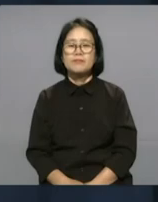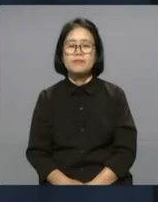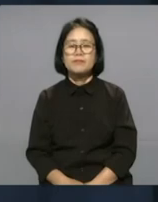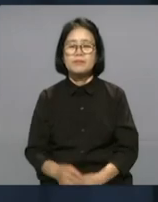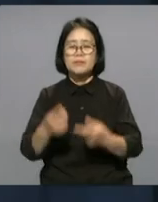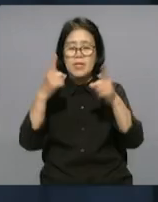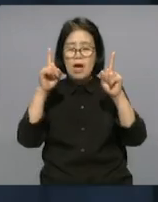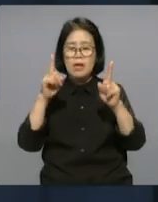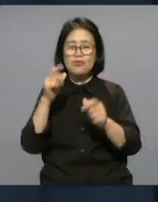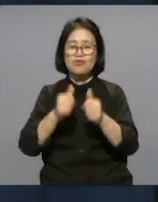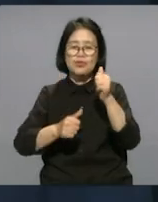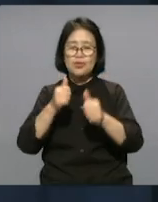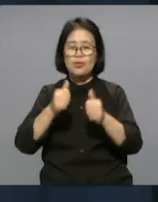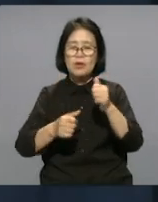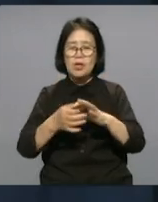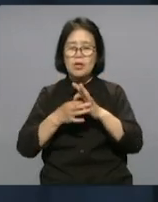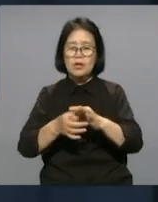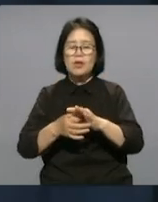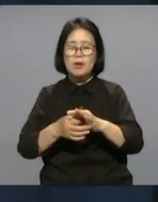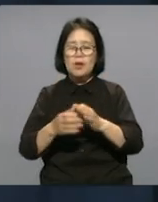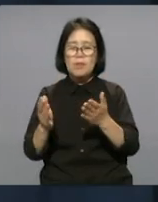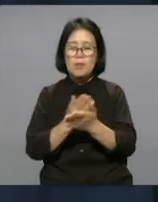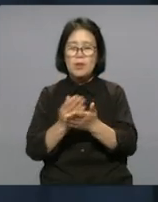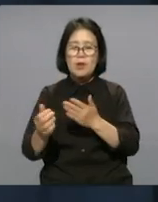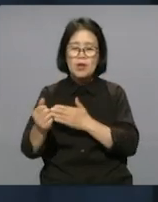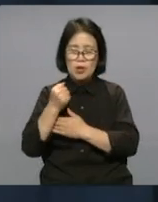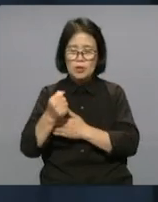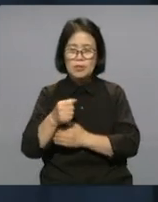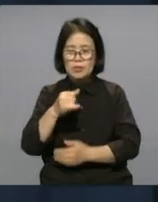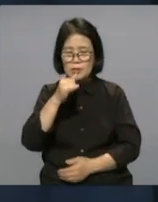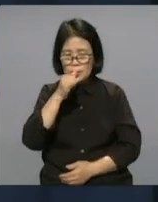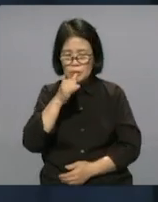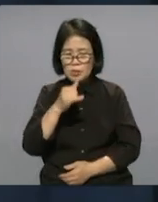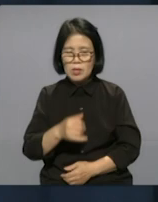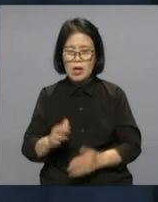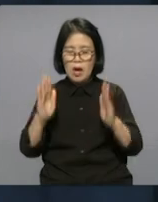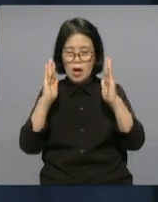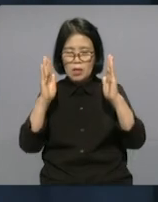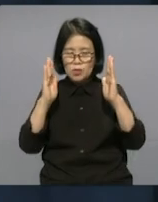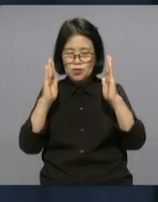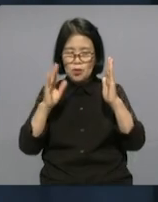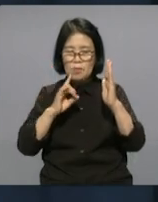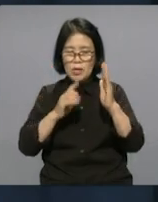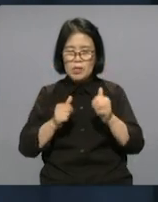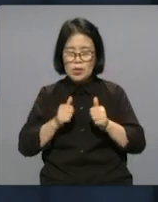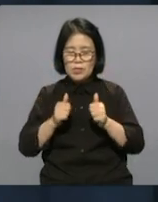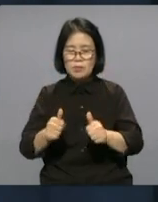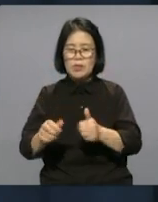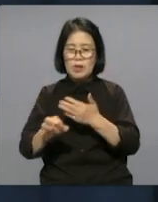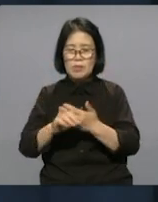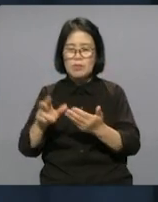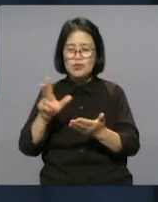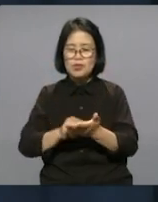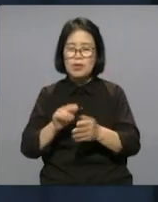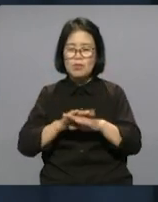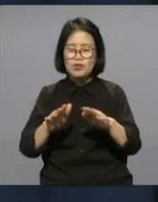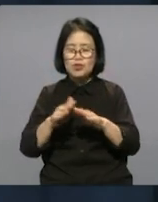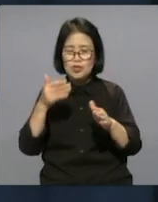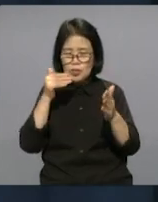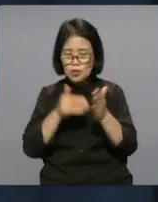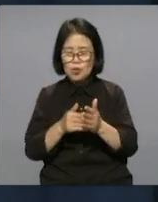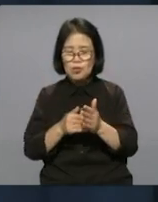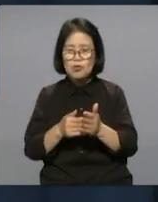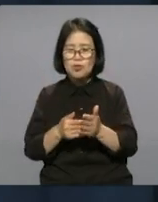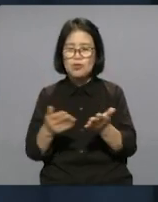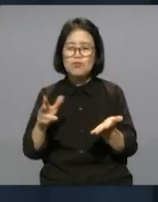대학 수학능력 시험과 관련하여 변별력은 갖추되 학교 수업만 열심히 따라가면 문제를 풀 수